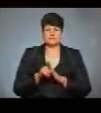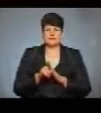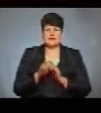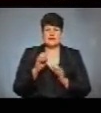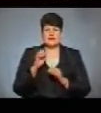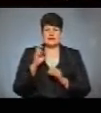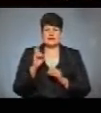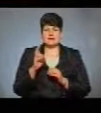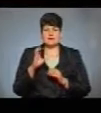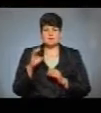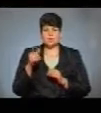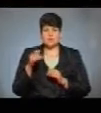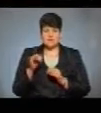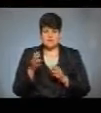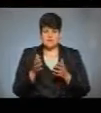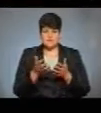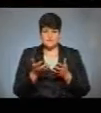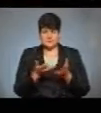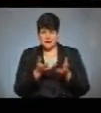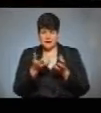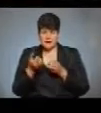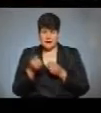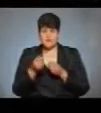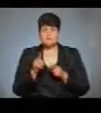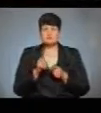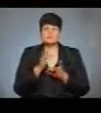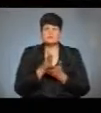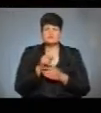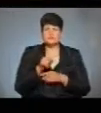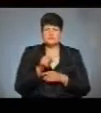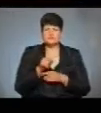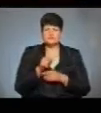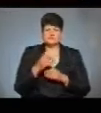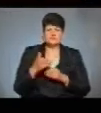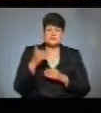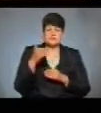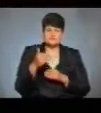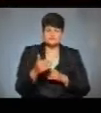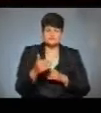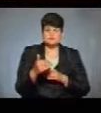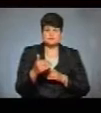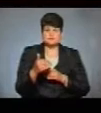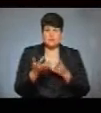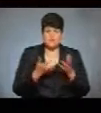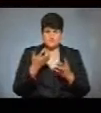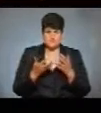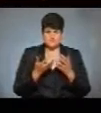зумації і зачищення останків, які знаходяться в західній стінці